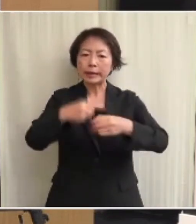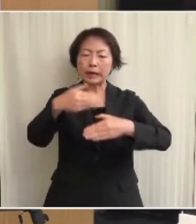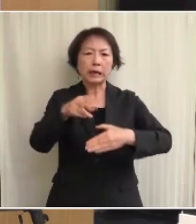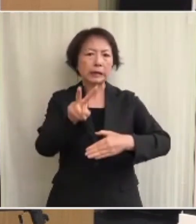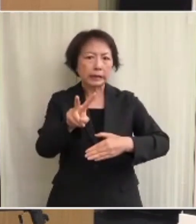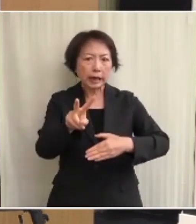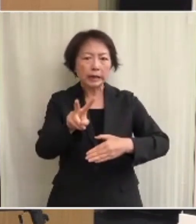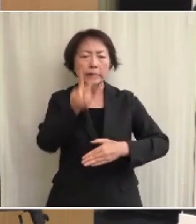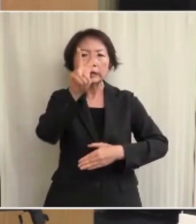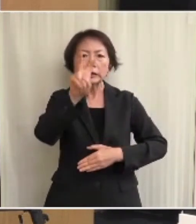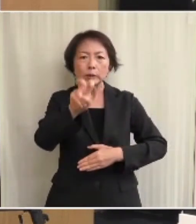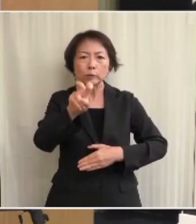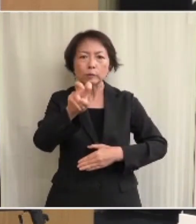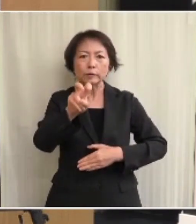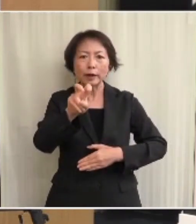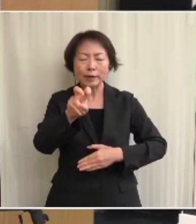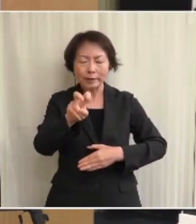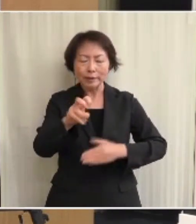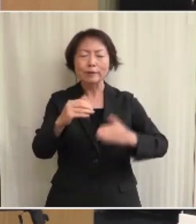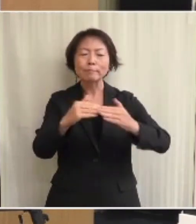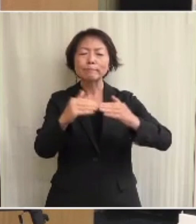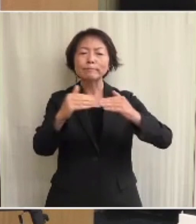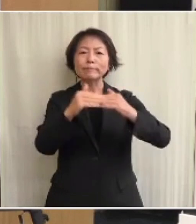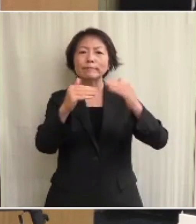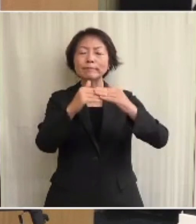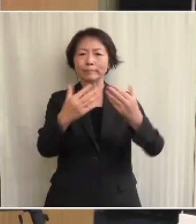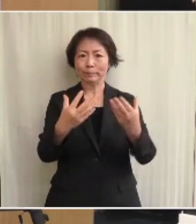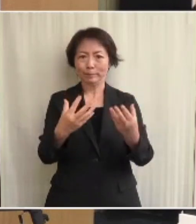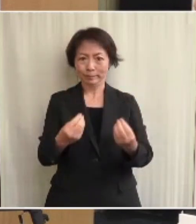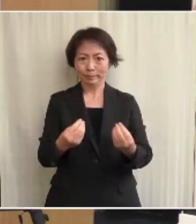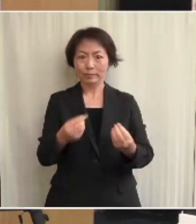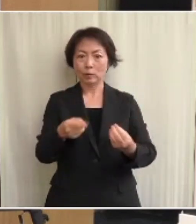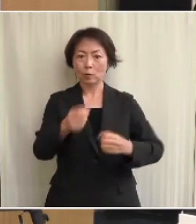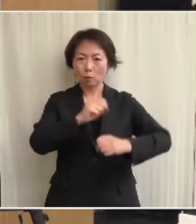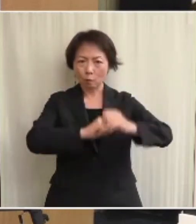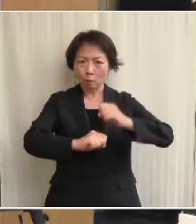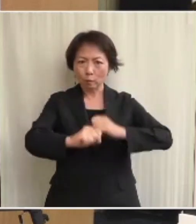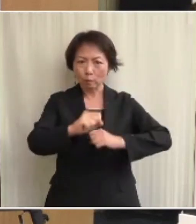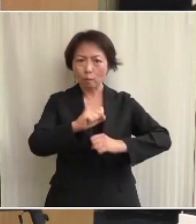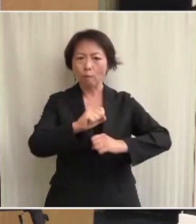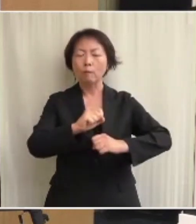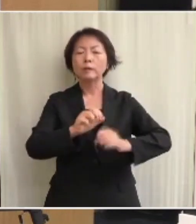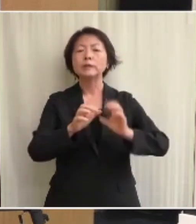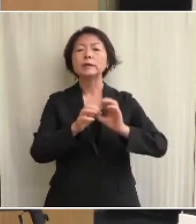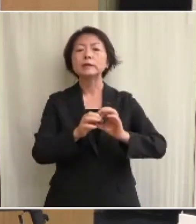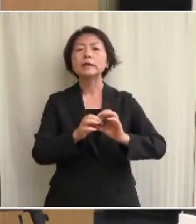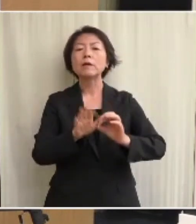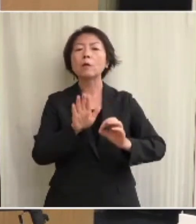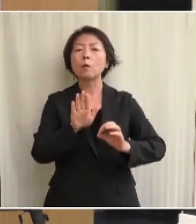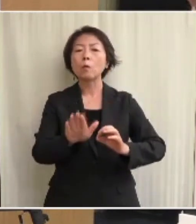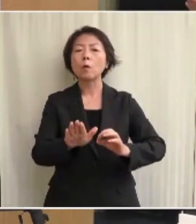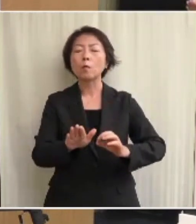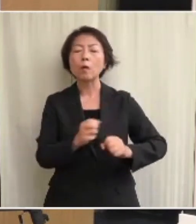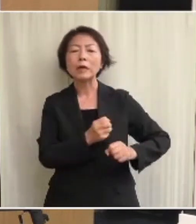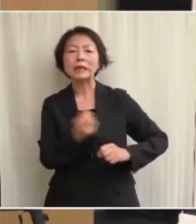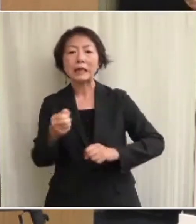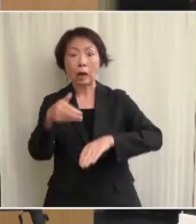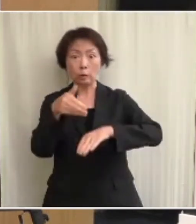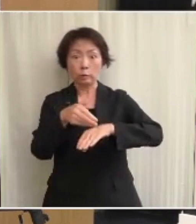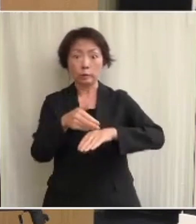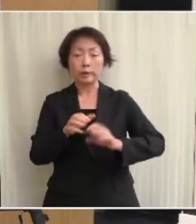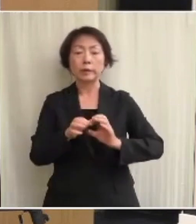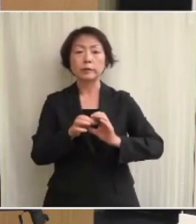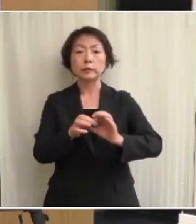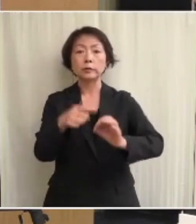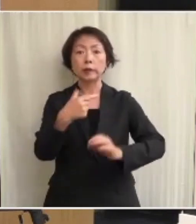20回ほど開催しまして、こういう行動はですね、 行動につきましては今後も続けていきたいというふうに考えております。